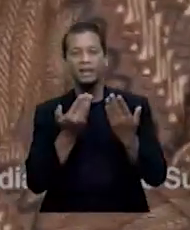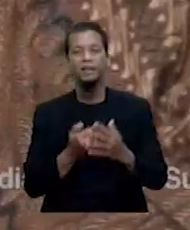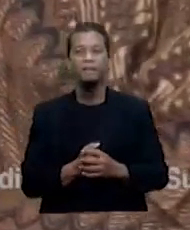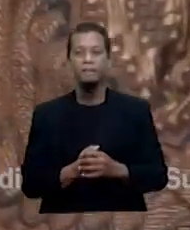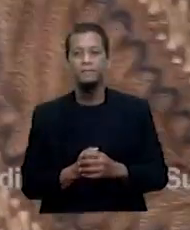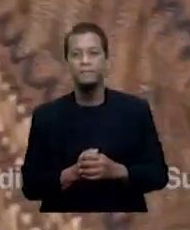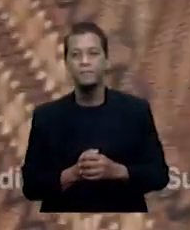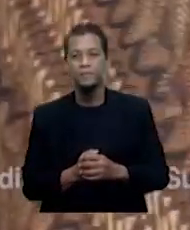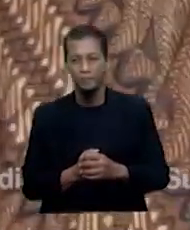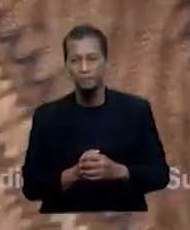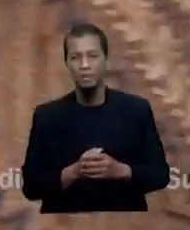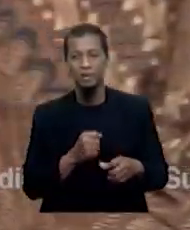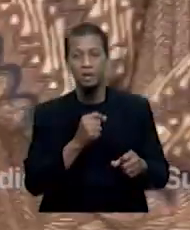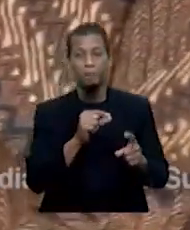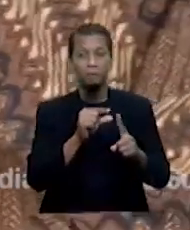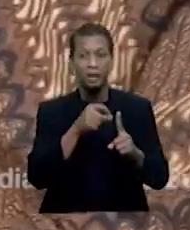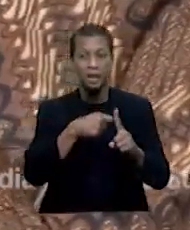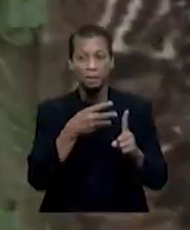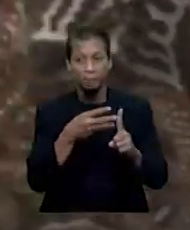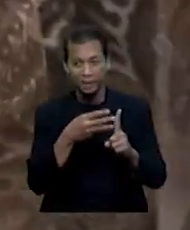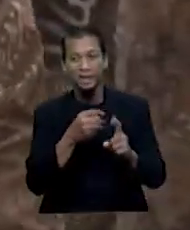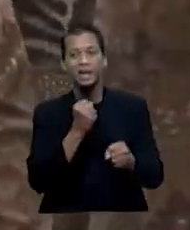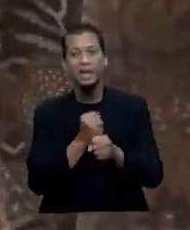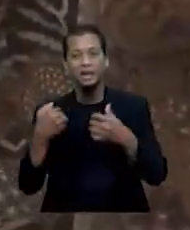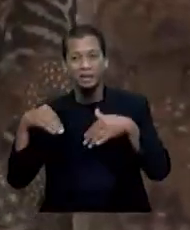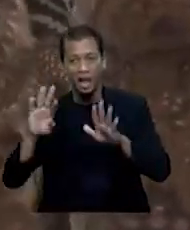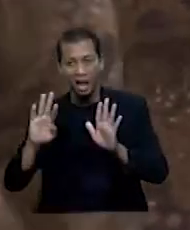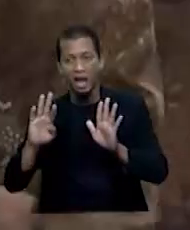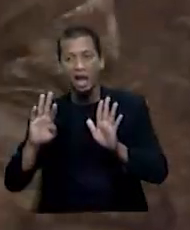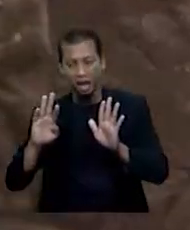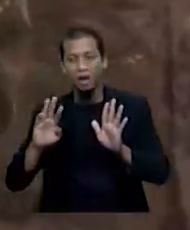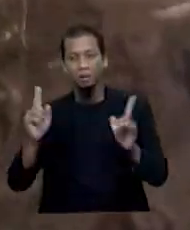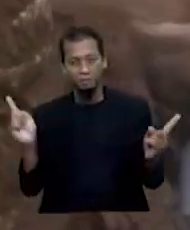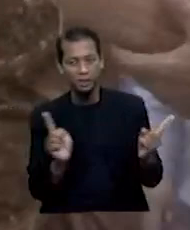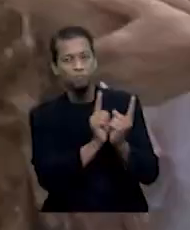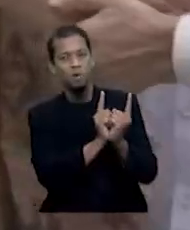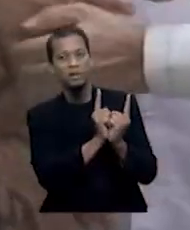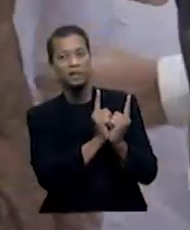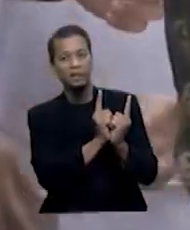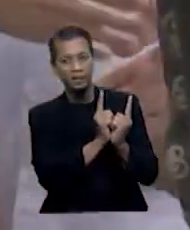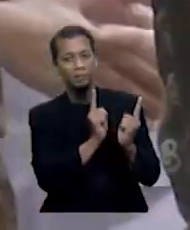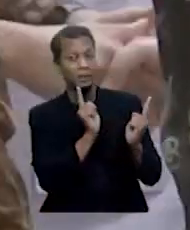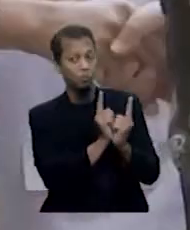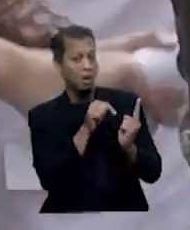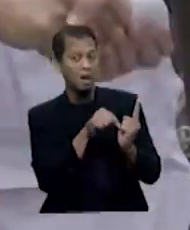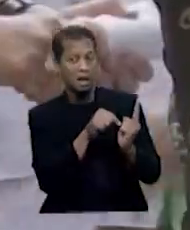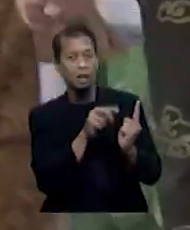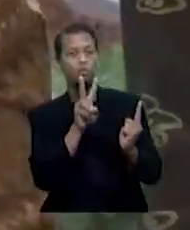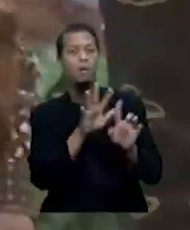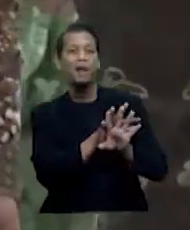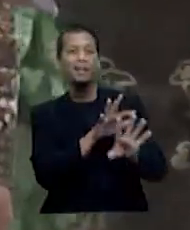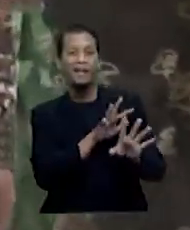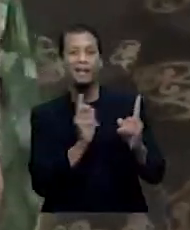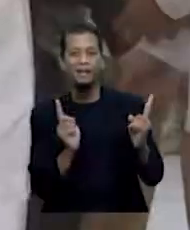Umum PKB Muhaimin Iskandar membuka peluang ini saat menggelar pertemuan di Kertanegara 4. Dalam pertemuan dua parpol koalisi ini, Caimin